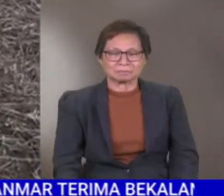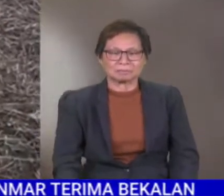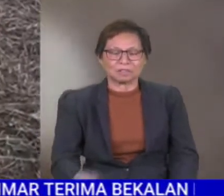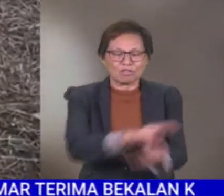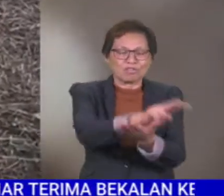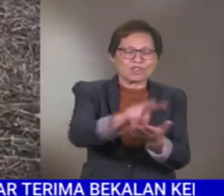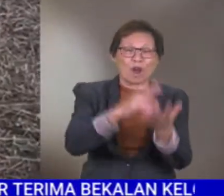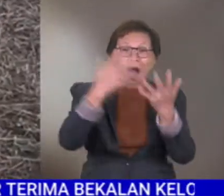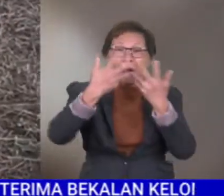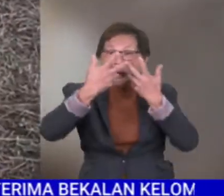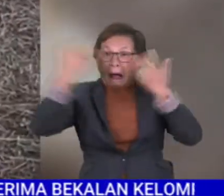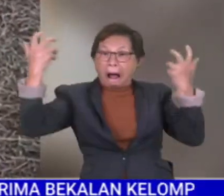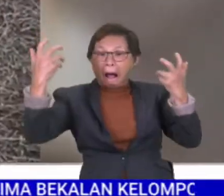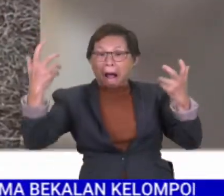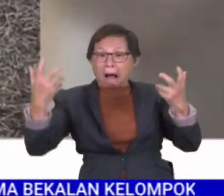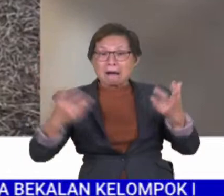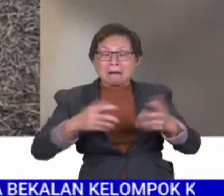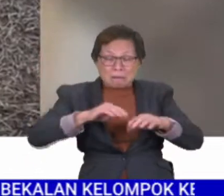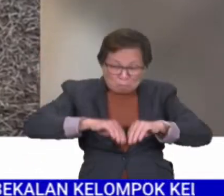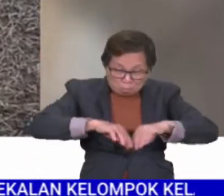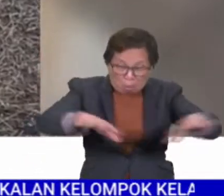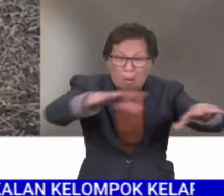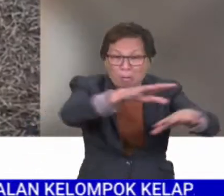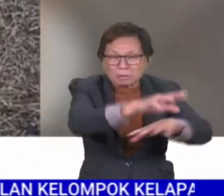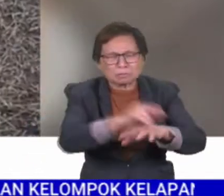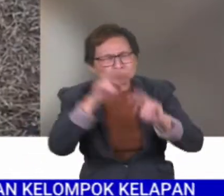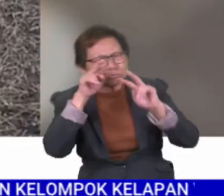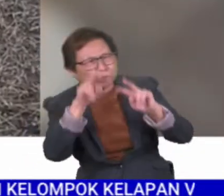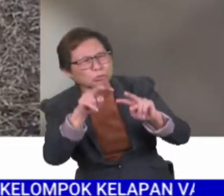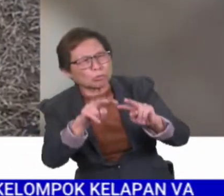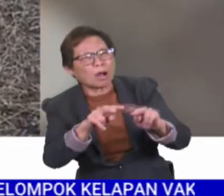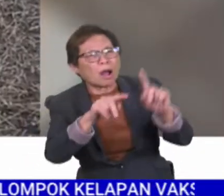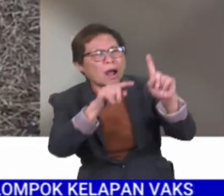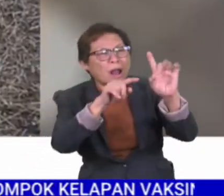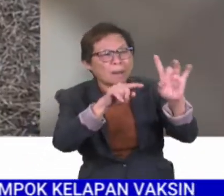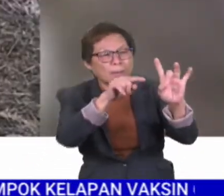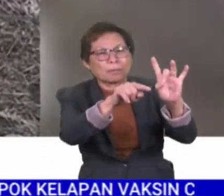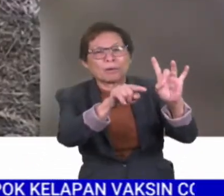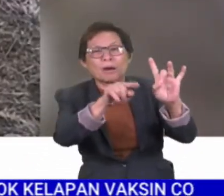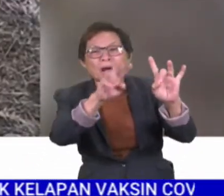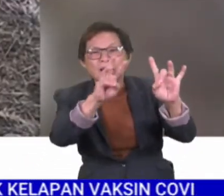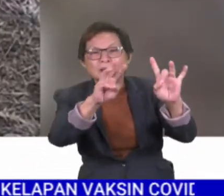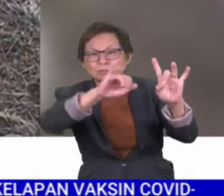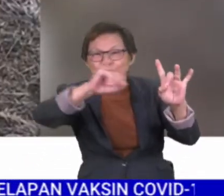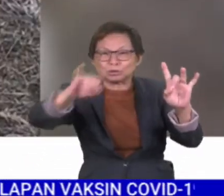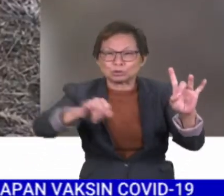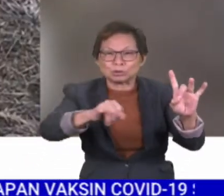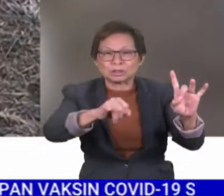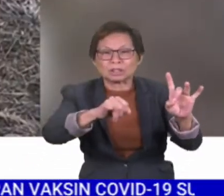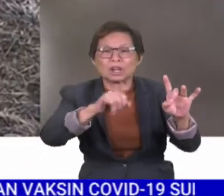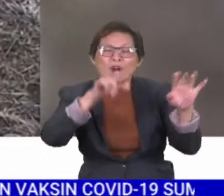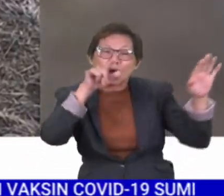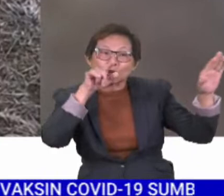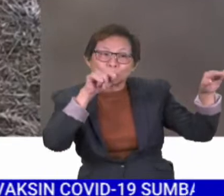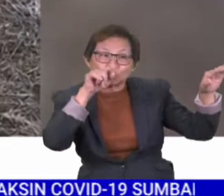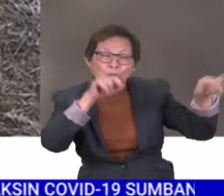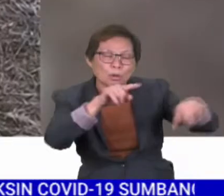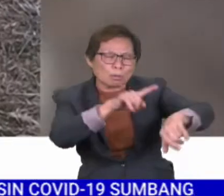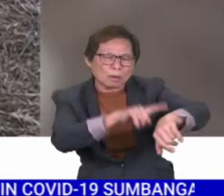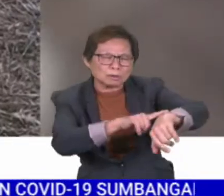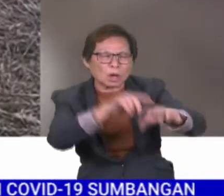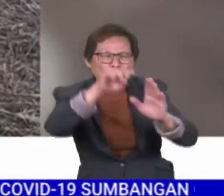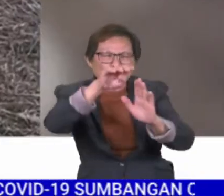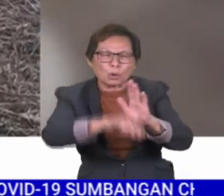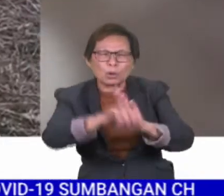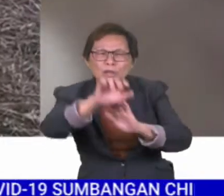Video harimau bersin berkali-kali ini tular dan ditonton lebih 8.6 juta kali di Twitter. Video berdurasi kurang